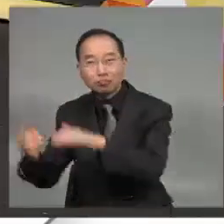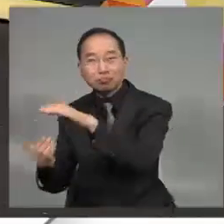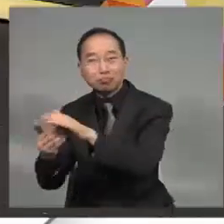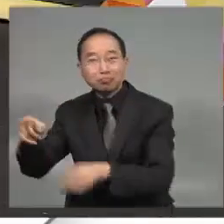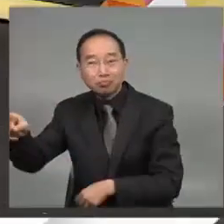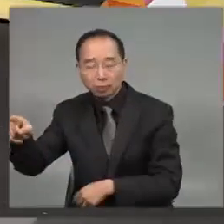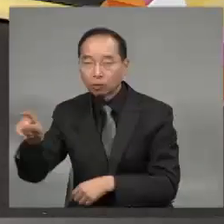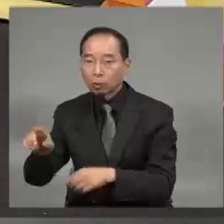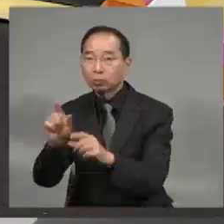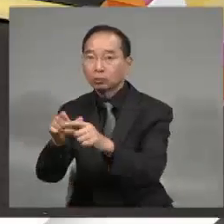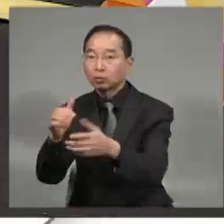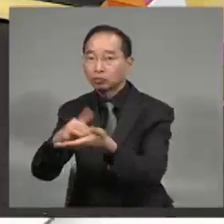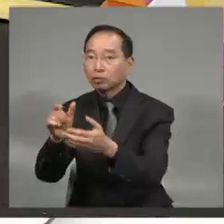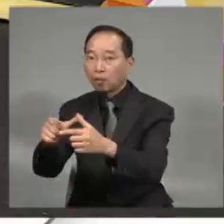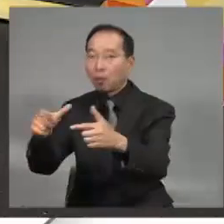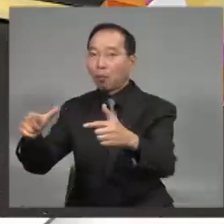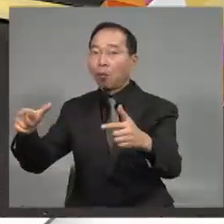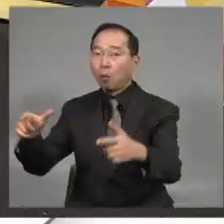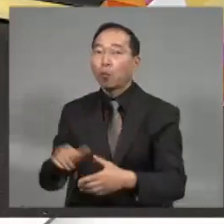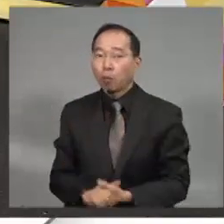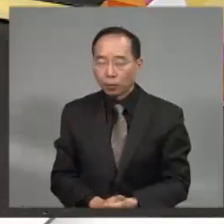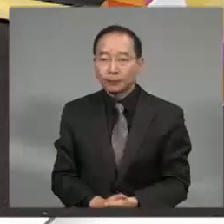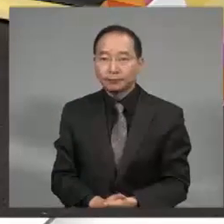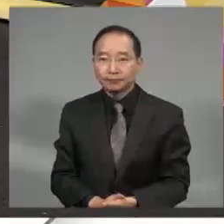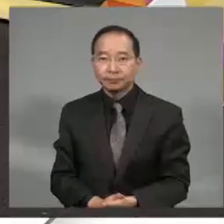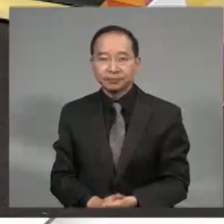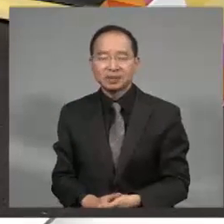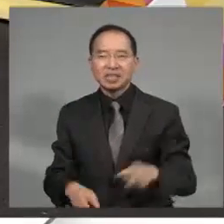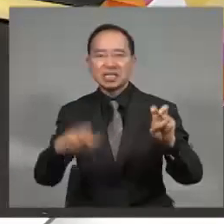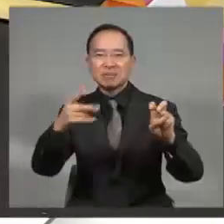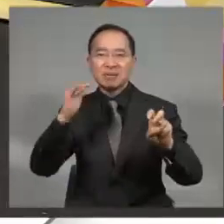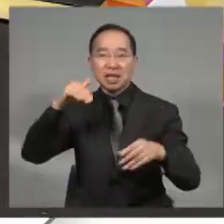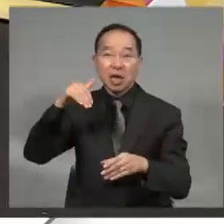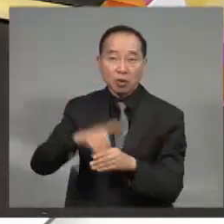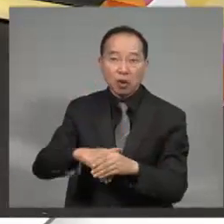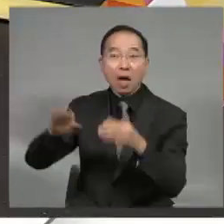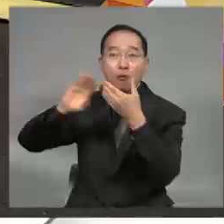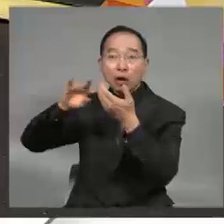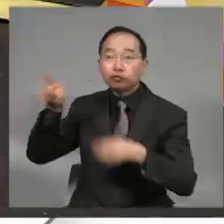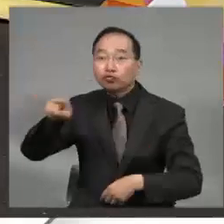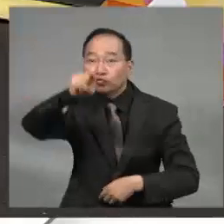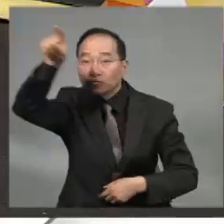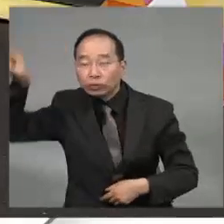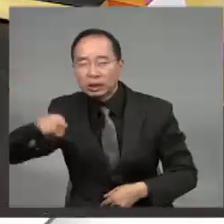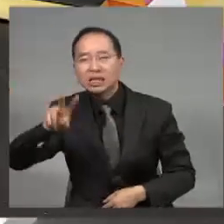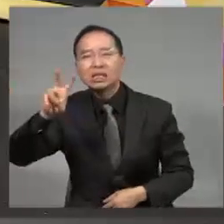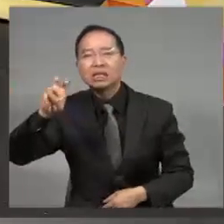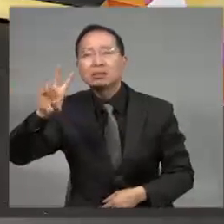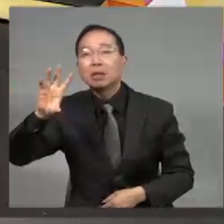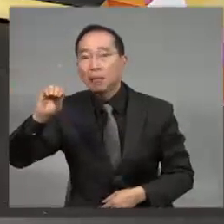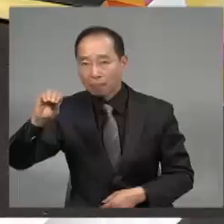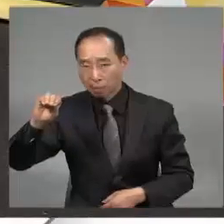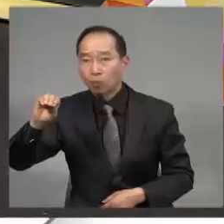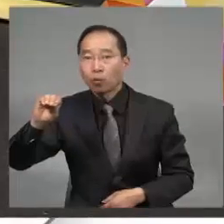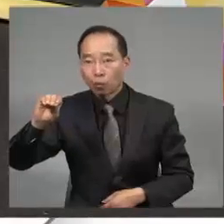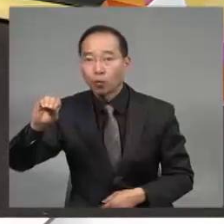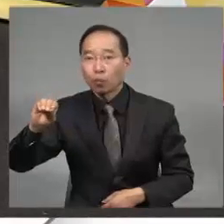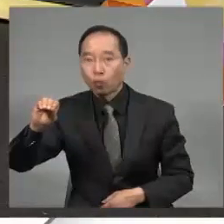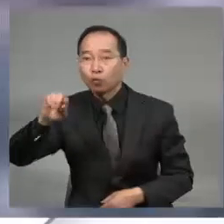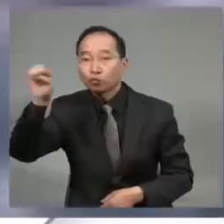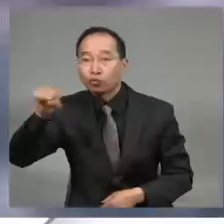네. 이번 제20대 대통령 선거 전체 재외 유권자 수가 22만 6,162명인데요. 그